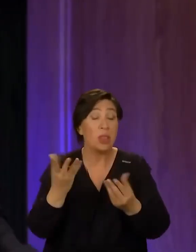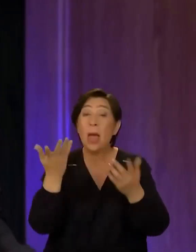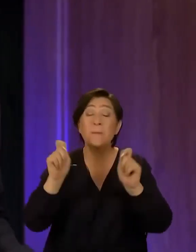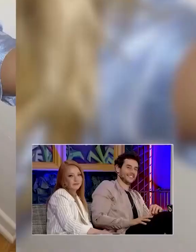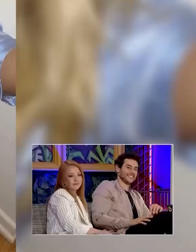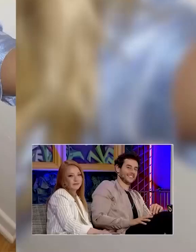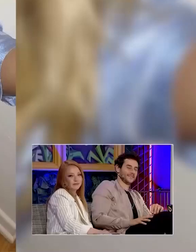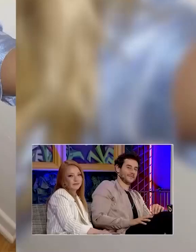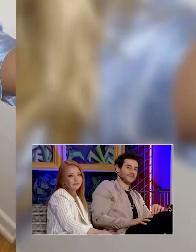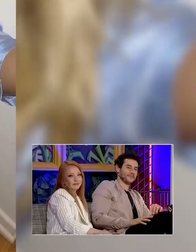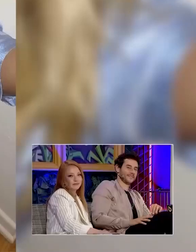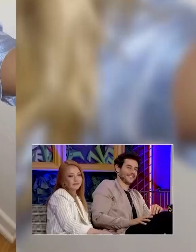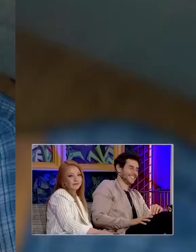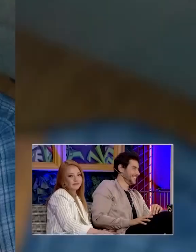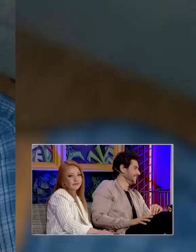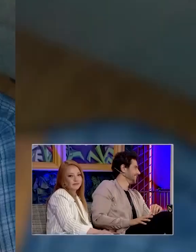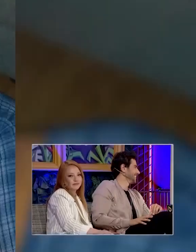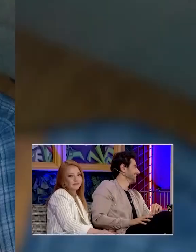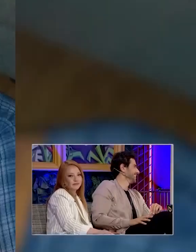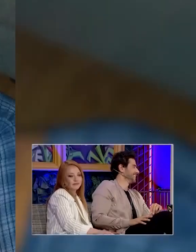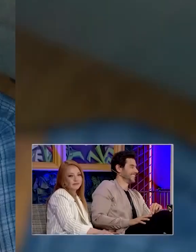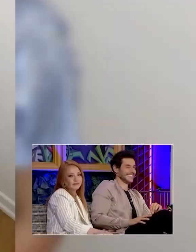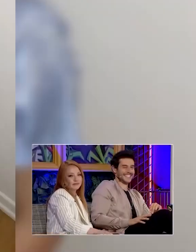yapmaya çalışıyor? Görelim.